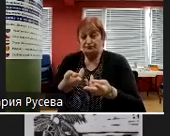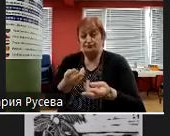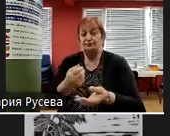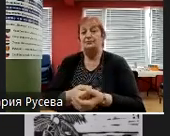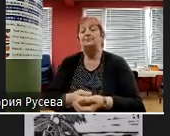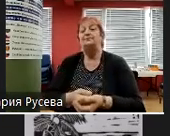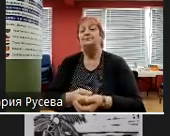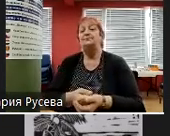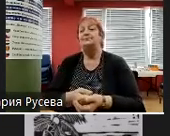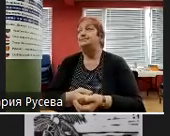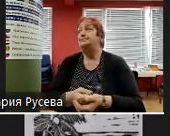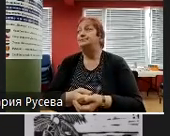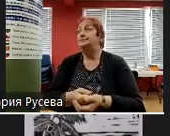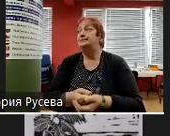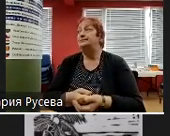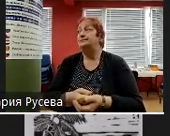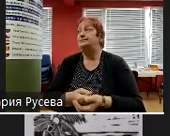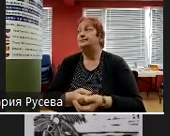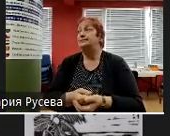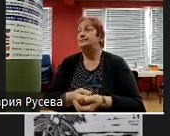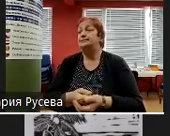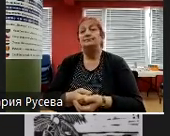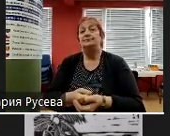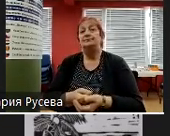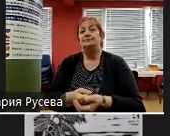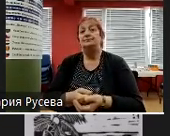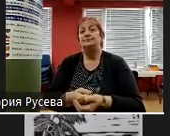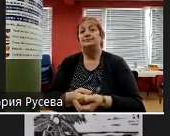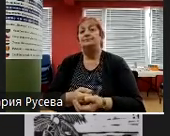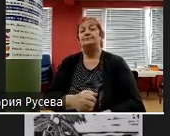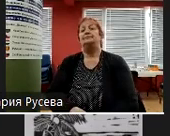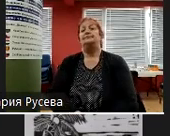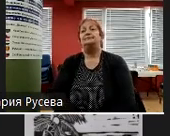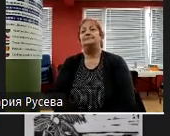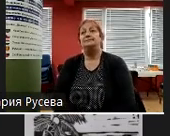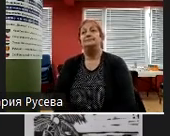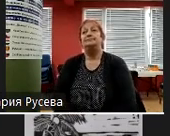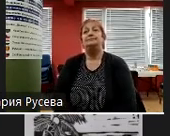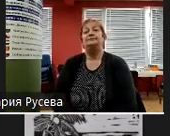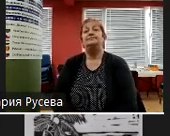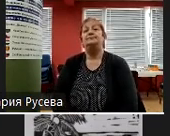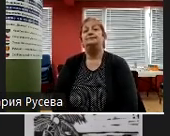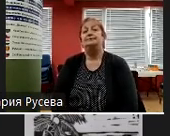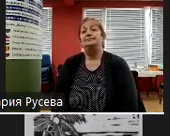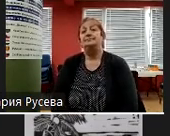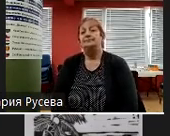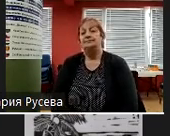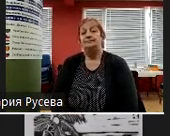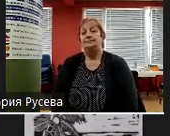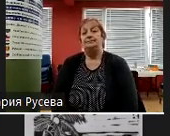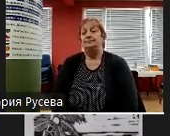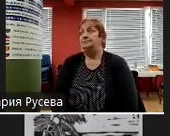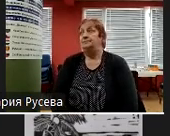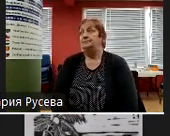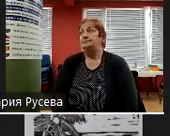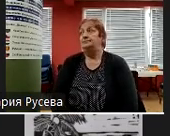Okay. Thank you. And finally, a checklist again for us, what we also